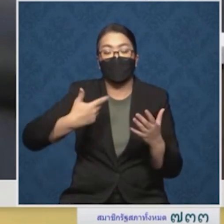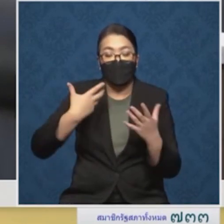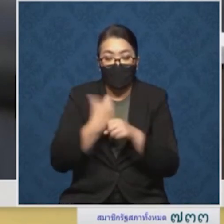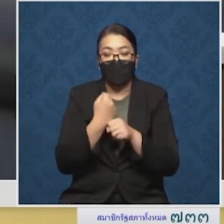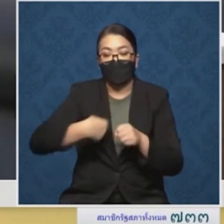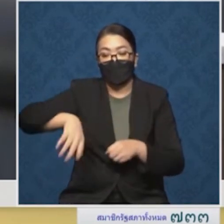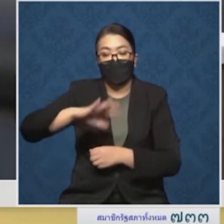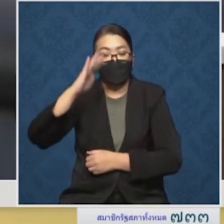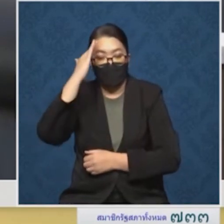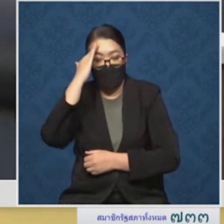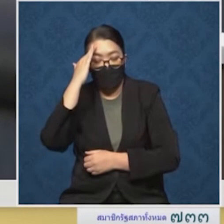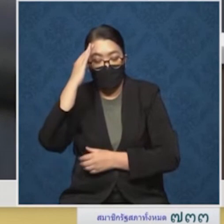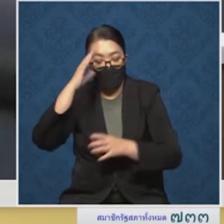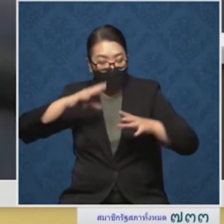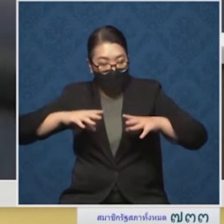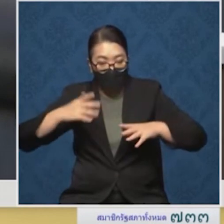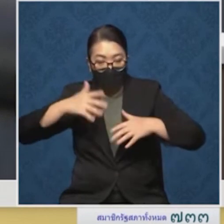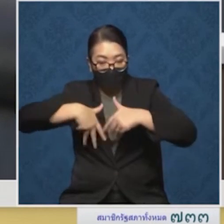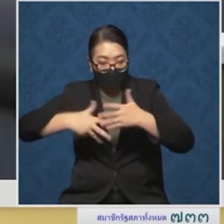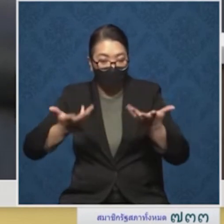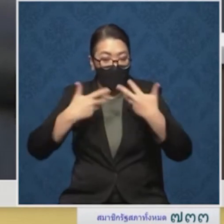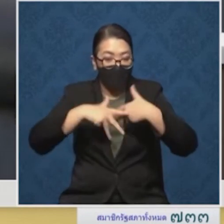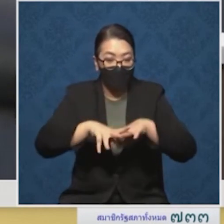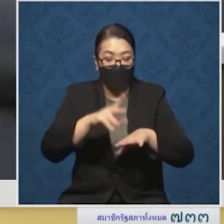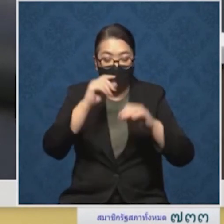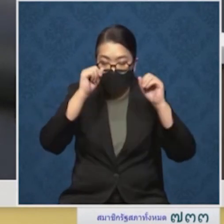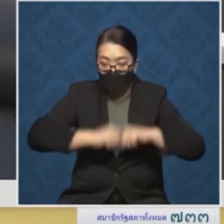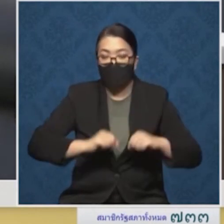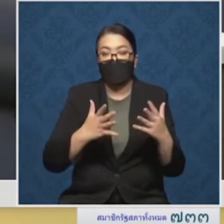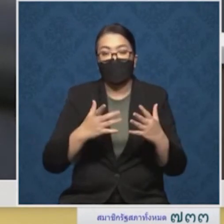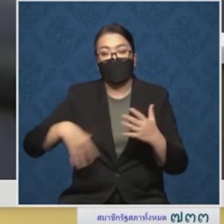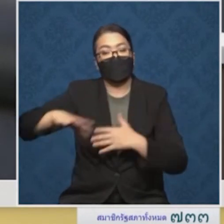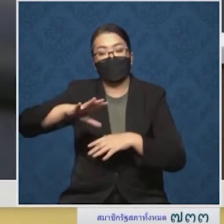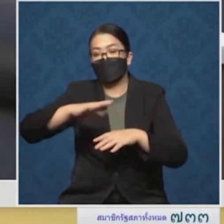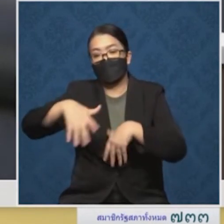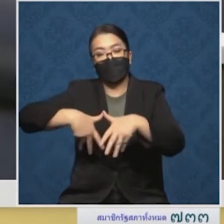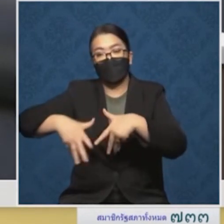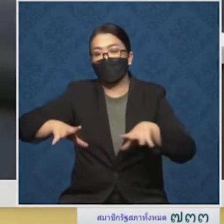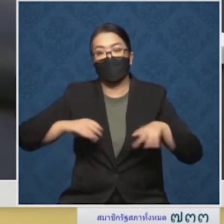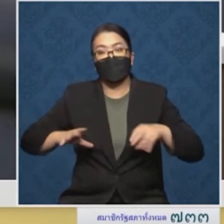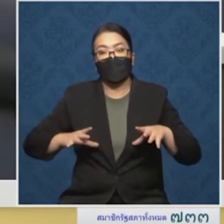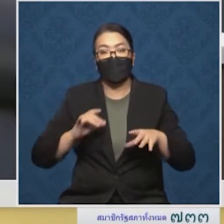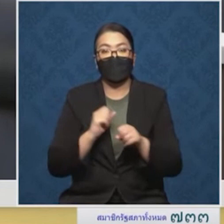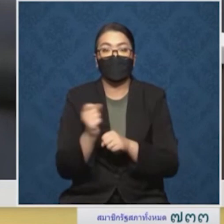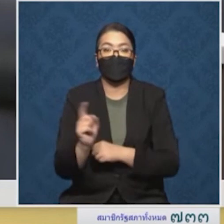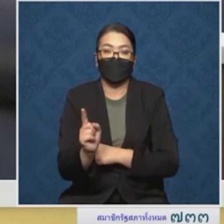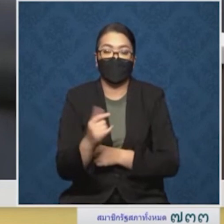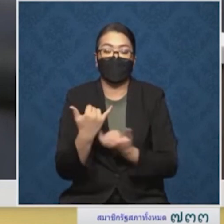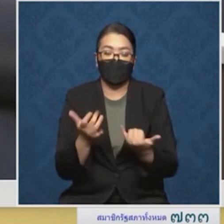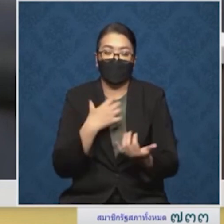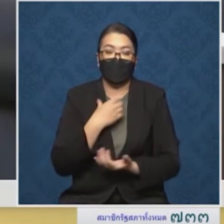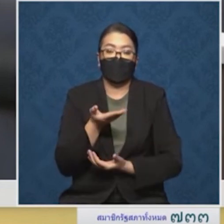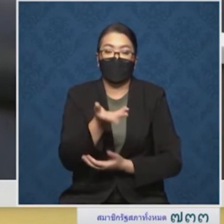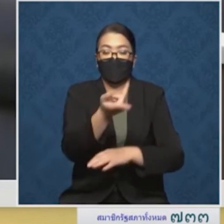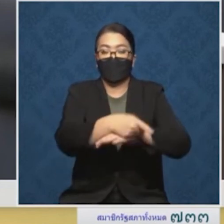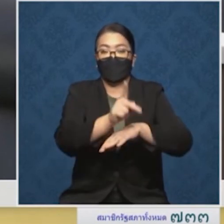รบกยอมรบกคอปัญชาชไมได้ร่มเพรฉะนั้นเราจะเดนยไกต่อสรุปแล้วก็คืออยากจะฟังคชแจงและชี้แนะ